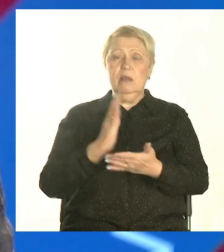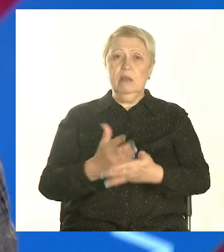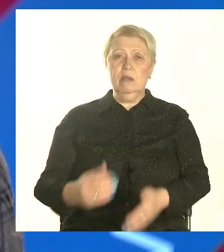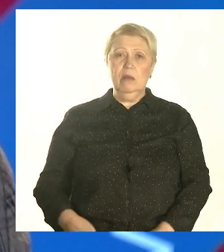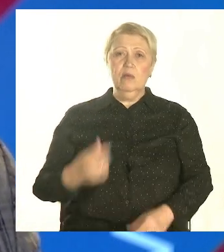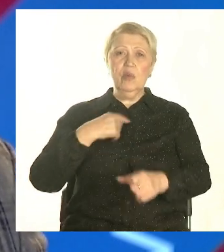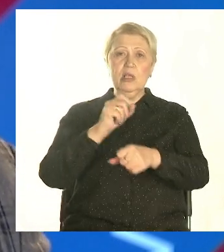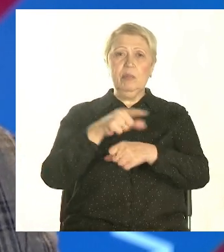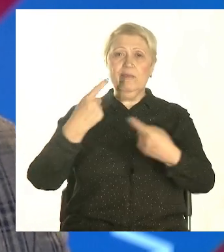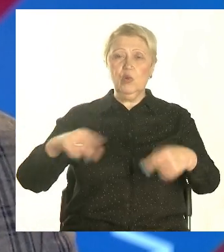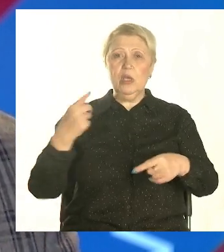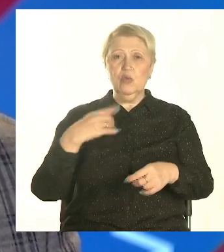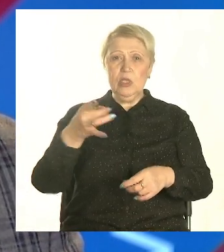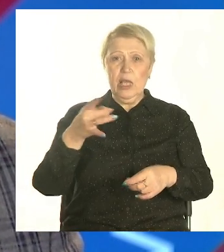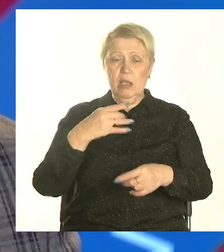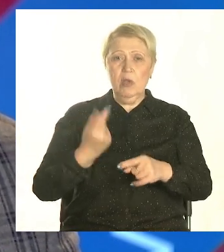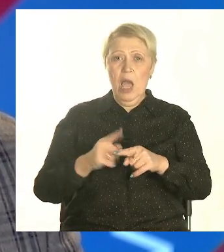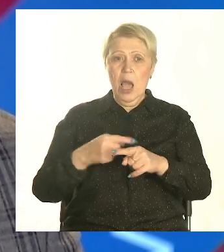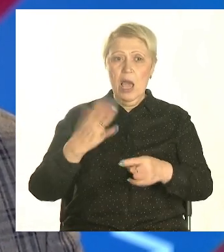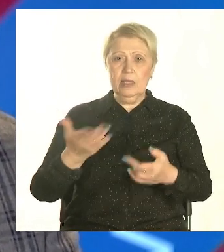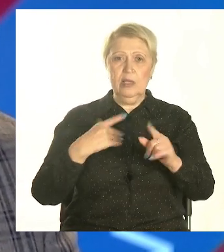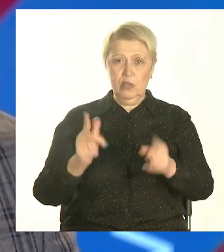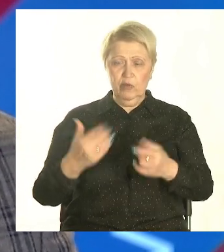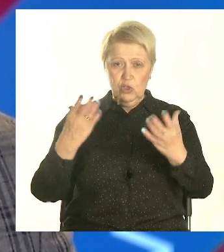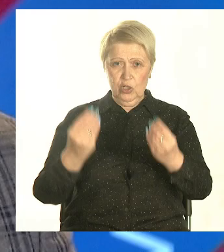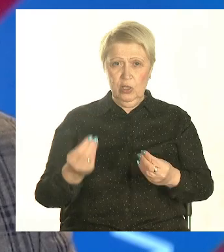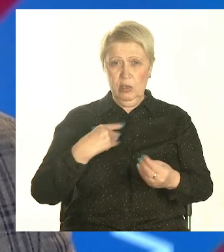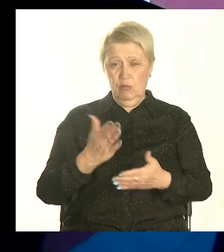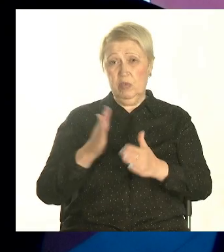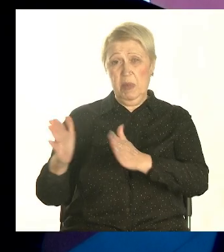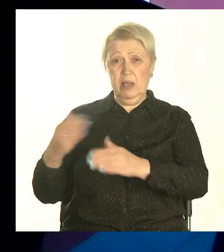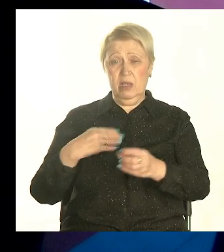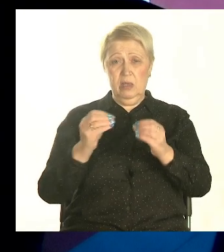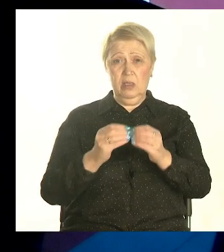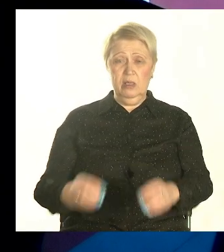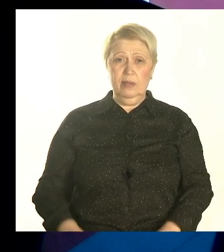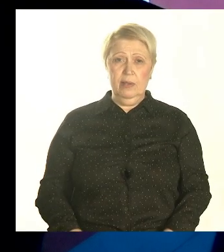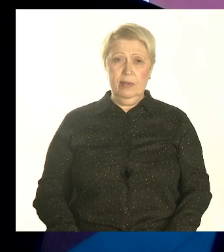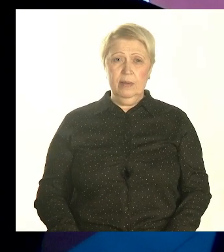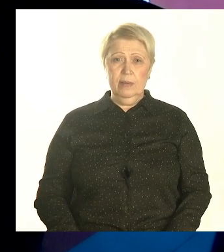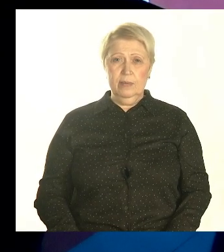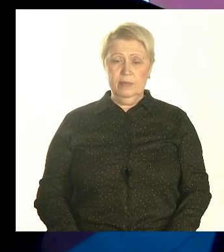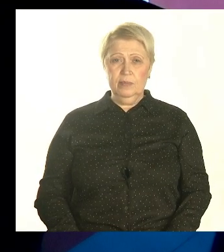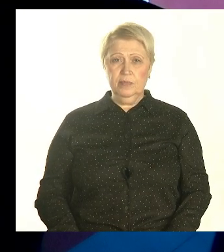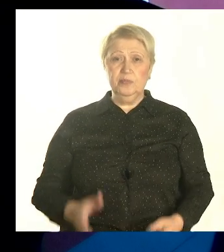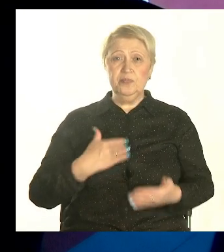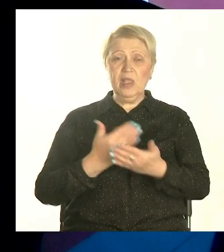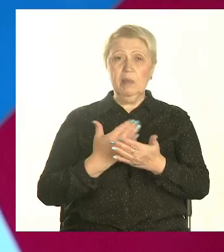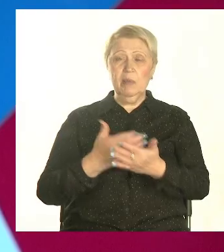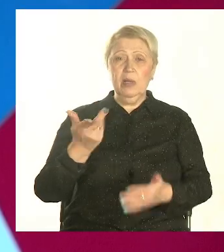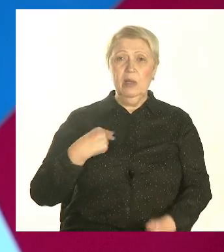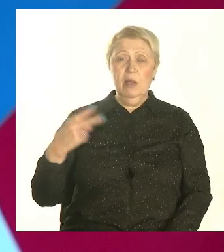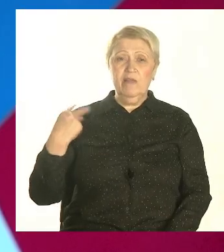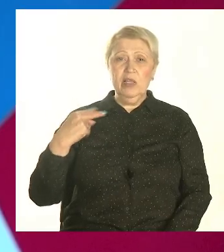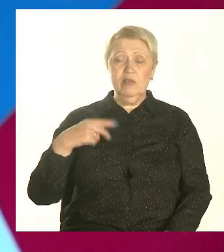отправляет в другие регионы, это на сегодняшний день порядка 10. Марина Игоревна, пример Владивостока, закупить